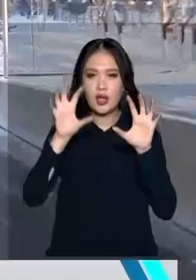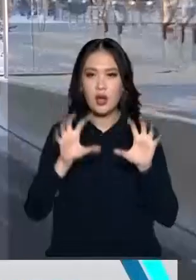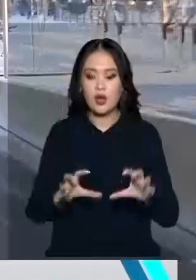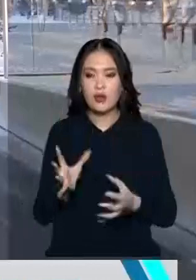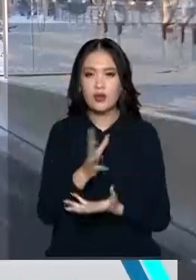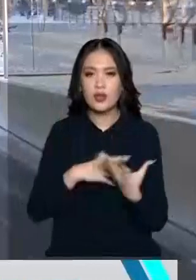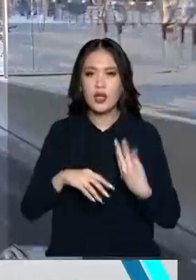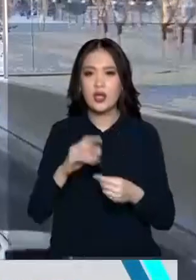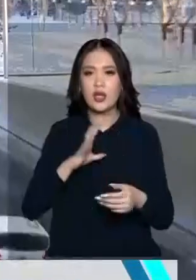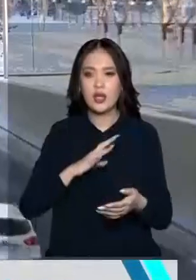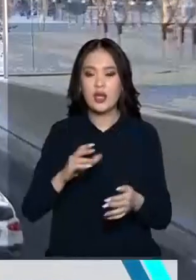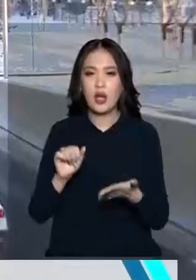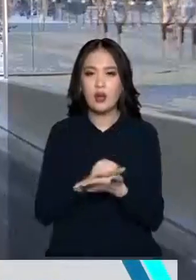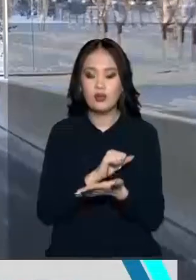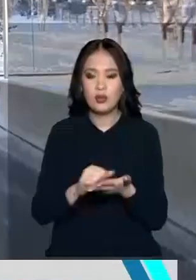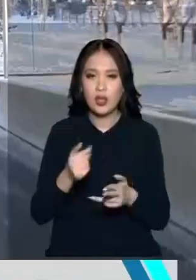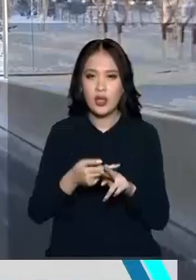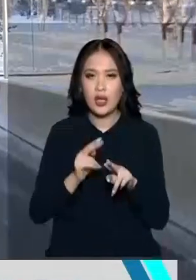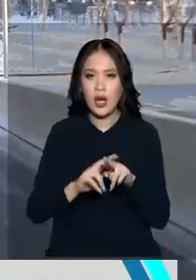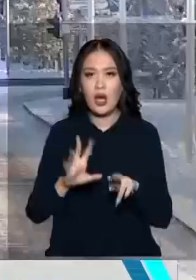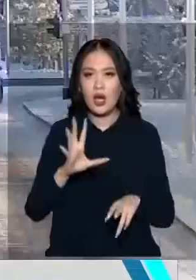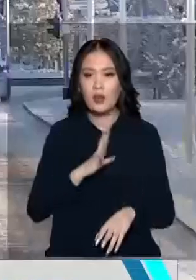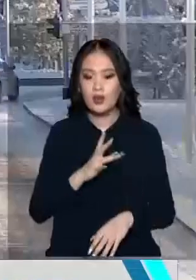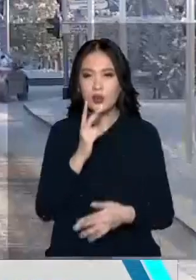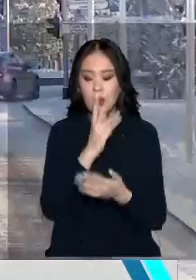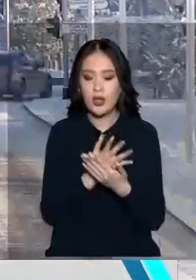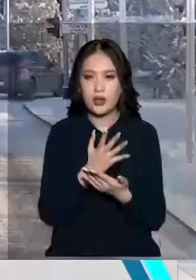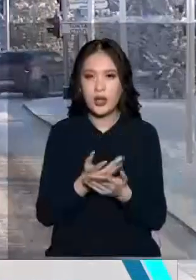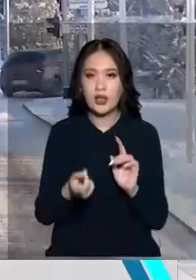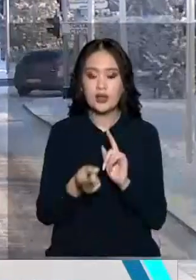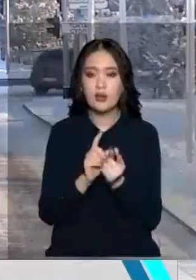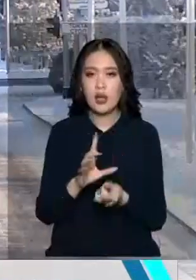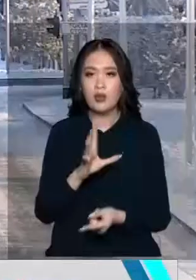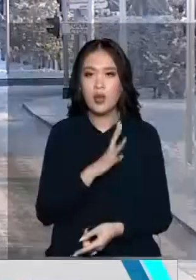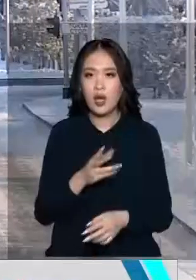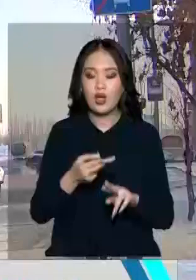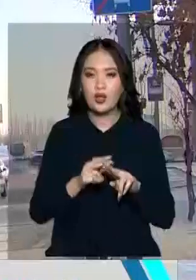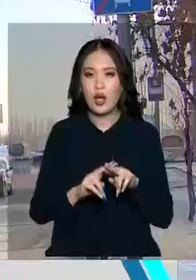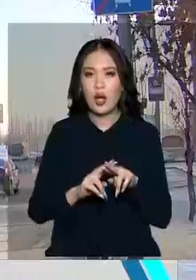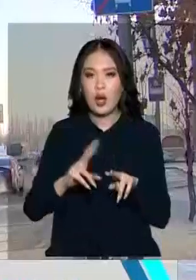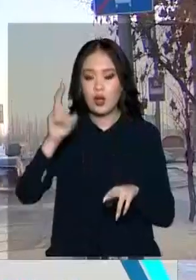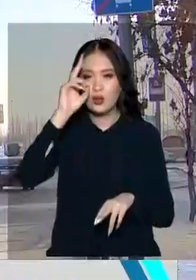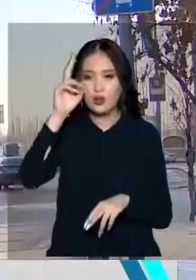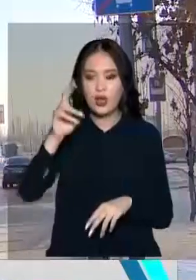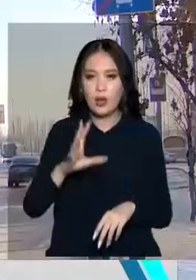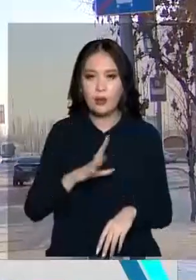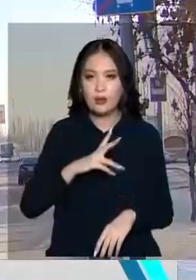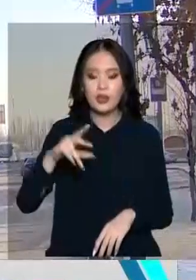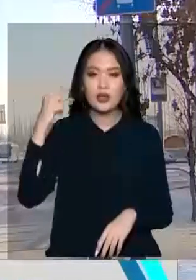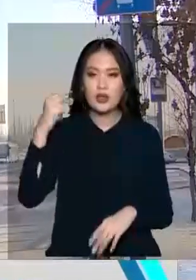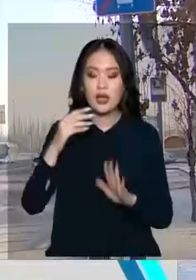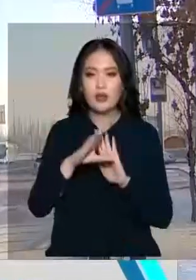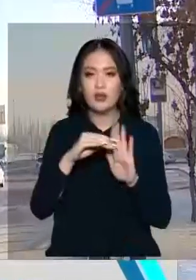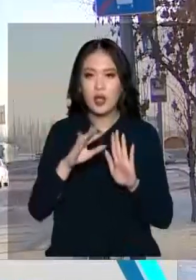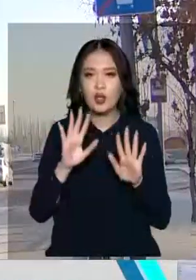эти документы направлены на реализацию конституционной реформы. Изменился политический устрой государства. Президент теперь